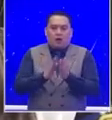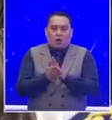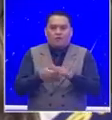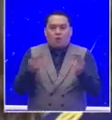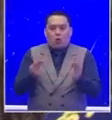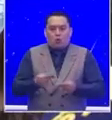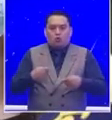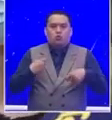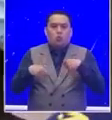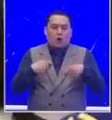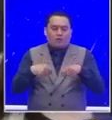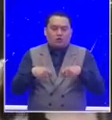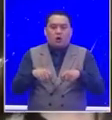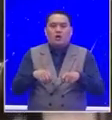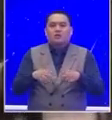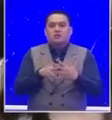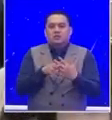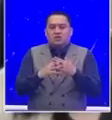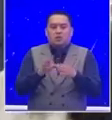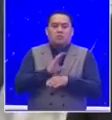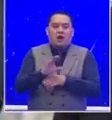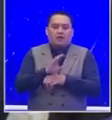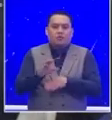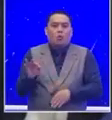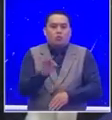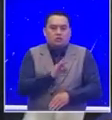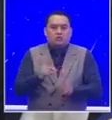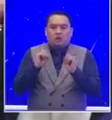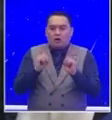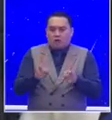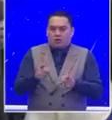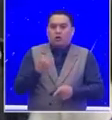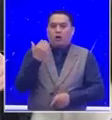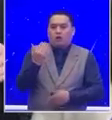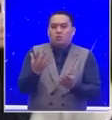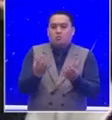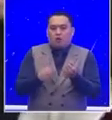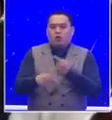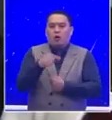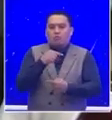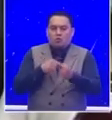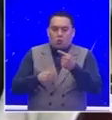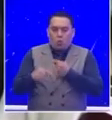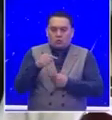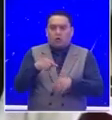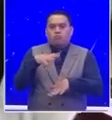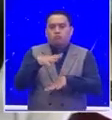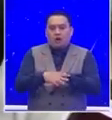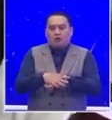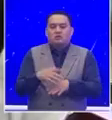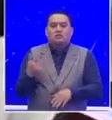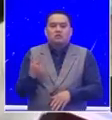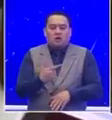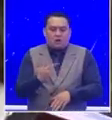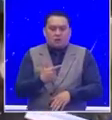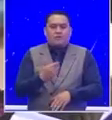с крупными торговыми точками и сельхозтоваропроизводителями области, согласно которому они получат оборотные средства под банковский залог. Не